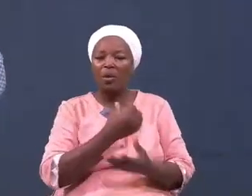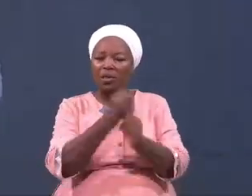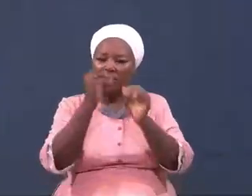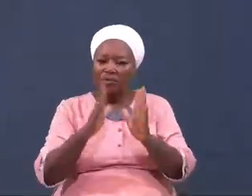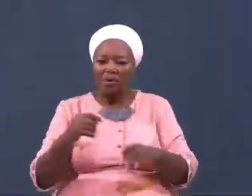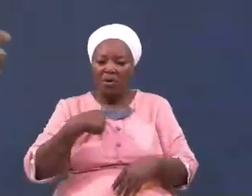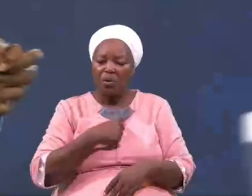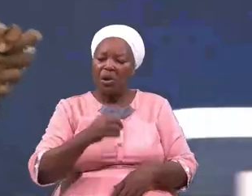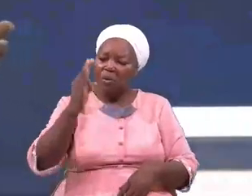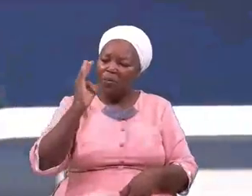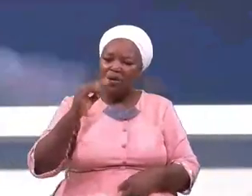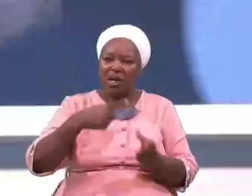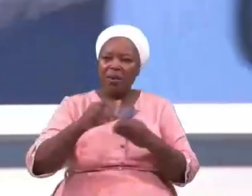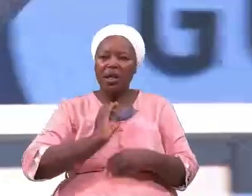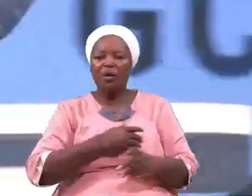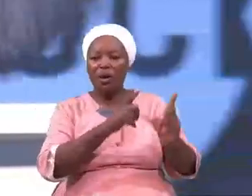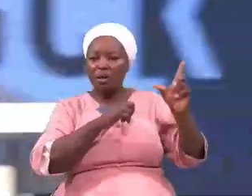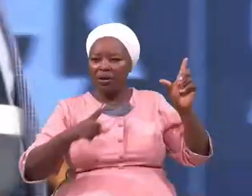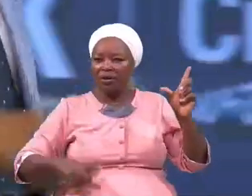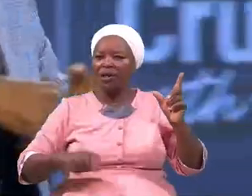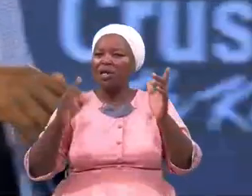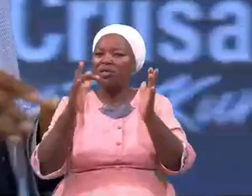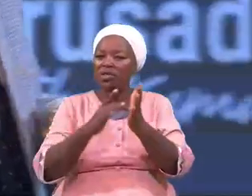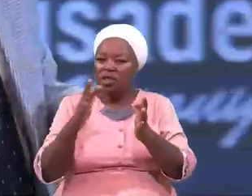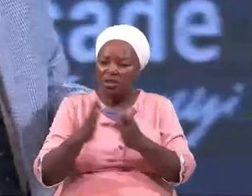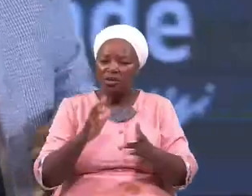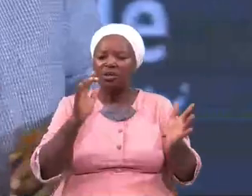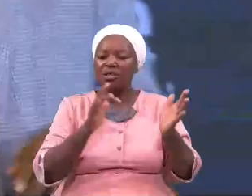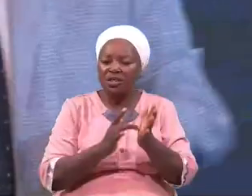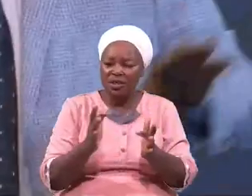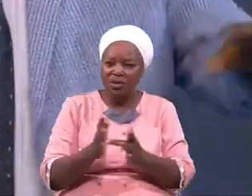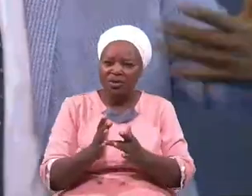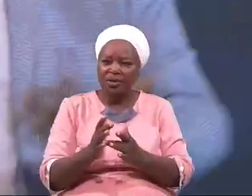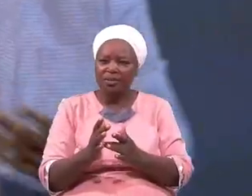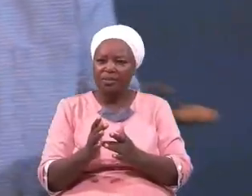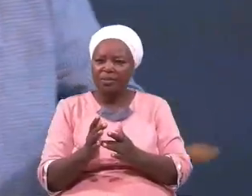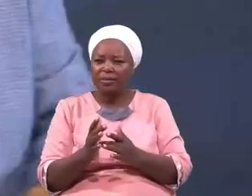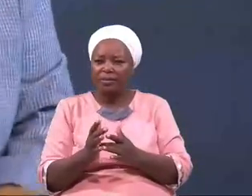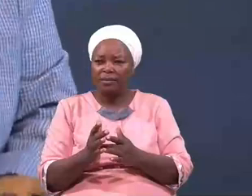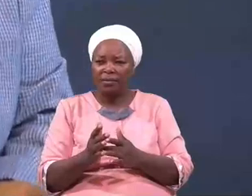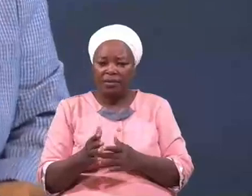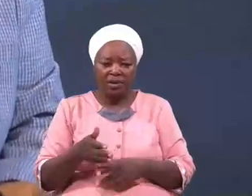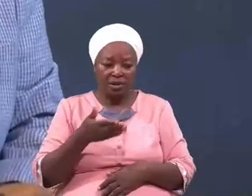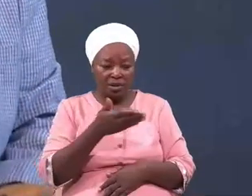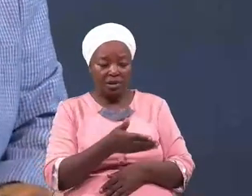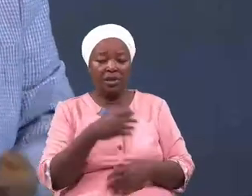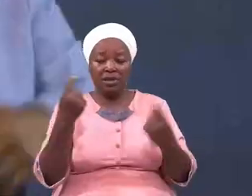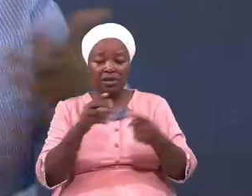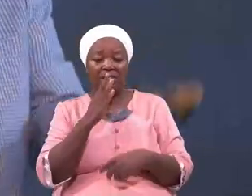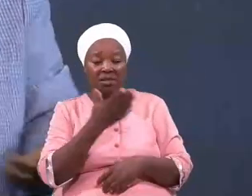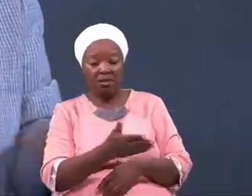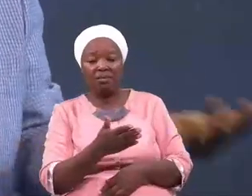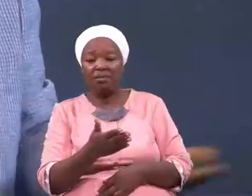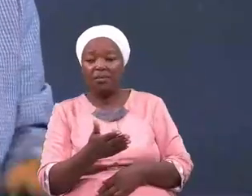Sauveur, nous parlons de notre Seigneur, Jésus, Jésus, et leur péché